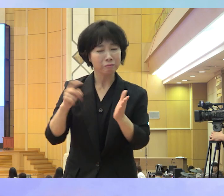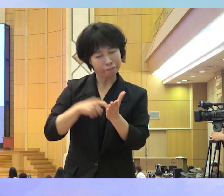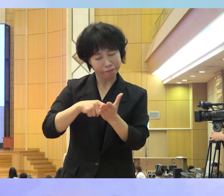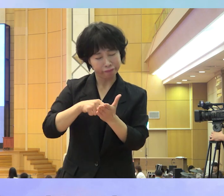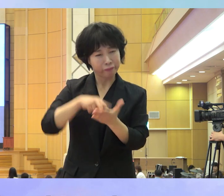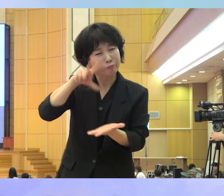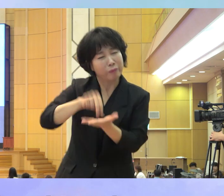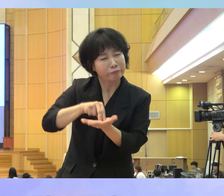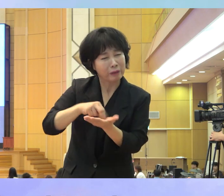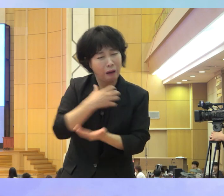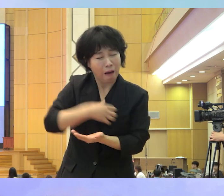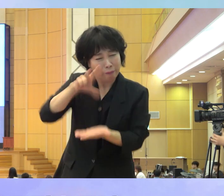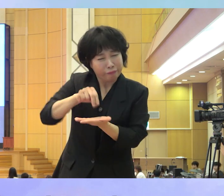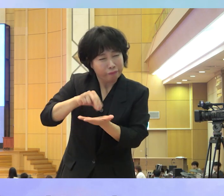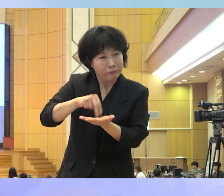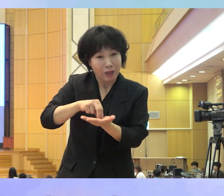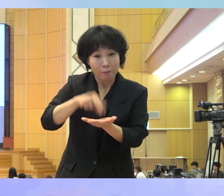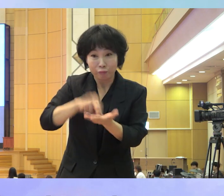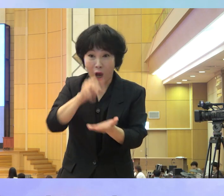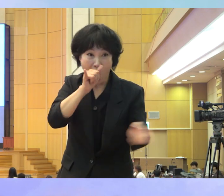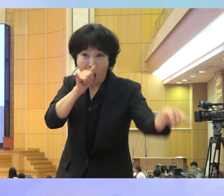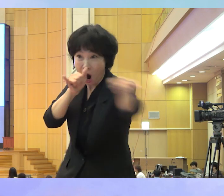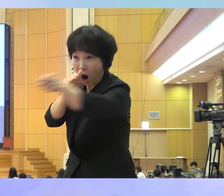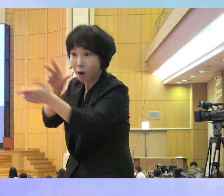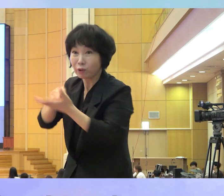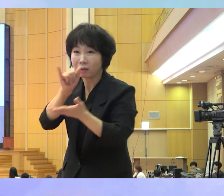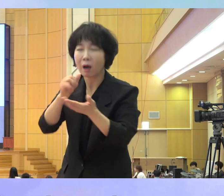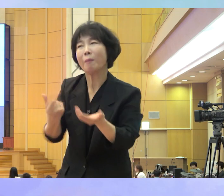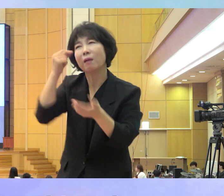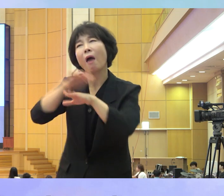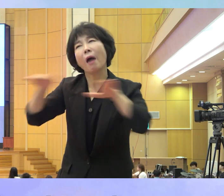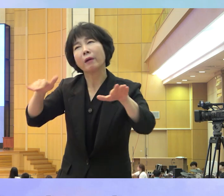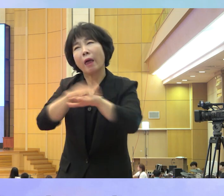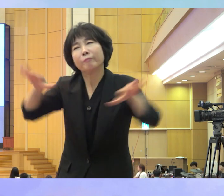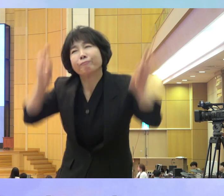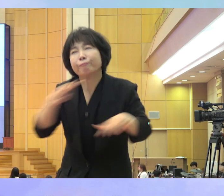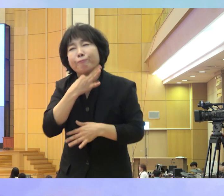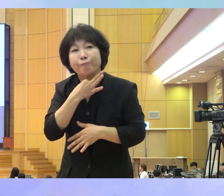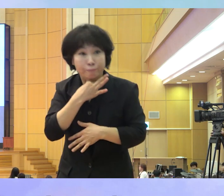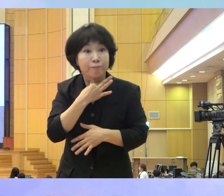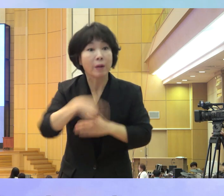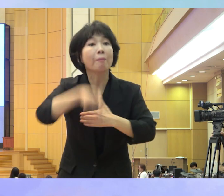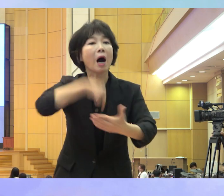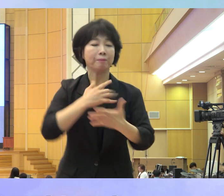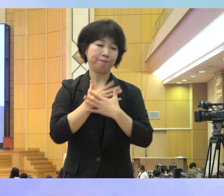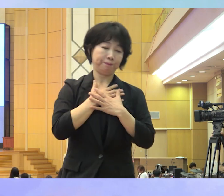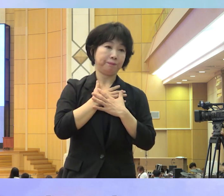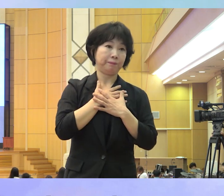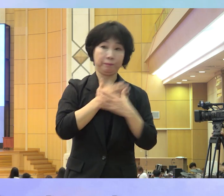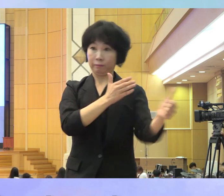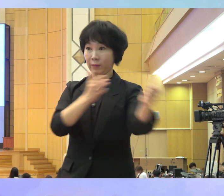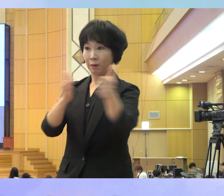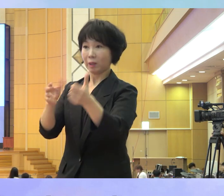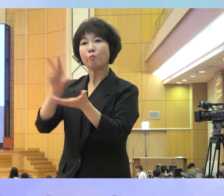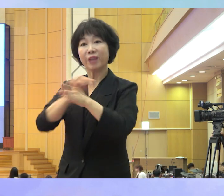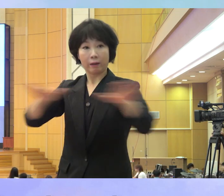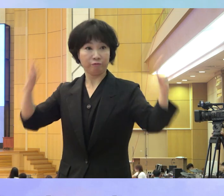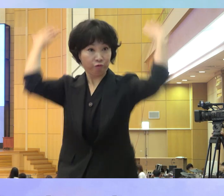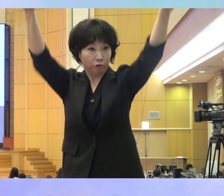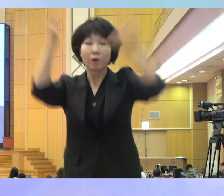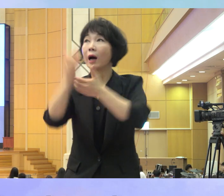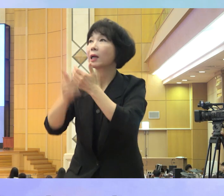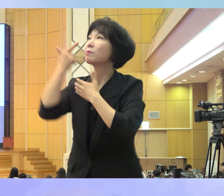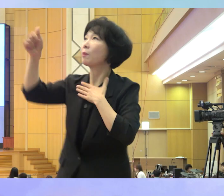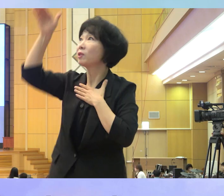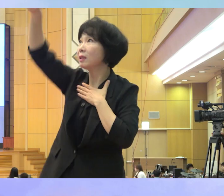문제, 당하고 있는 문제가 있다면 해결받기를 원하는 사람들은 가슴에 손을 얹길 바랍니다. 하나님